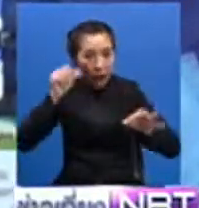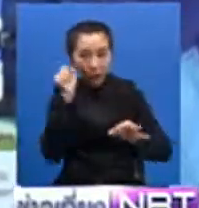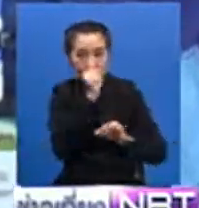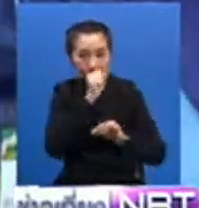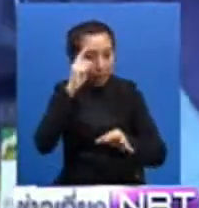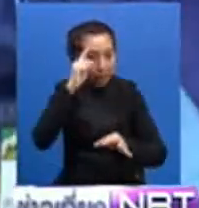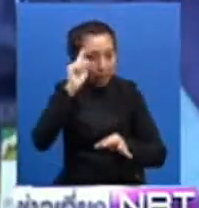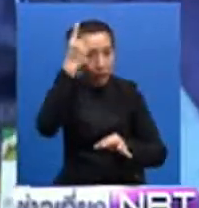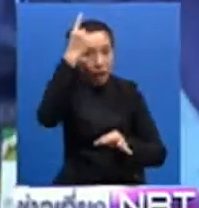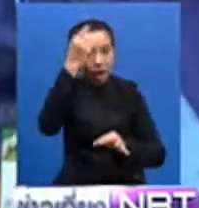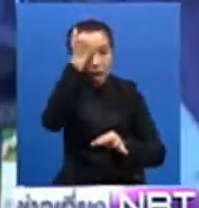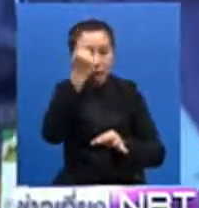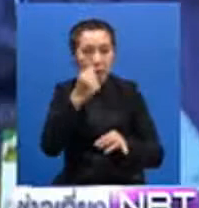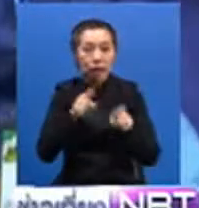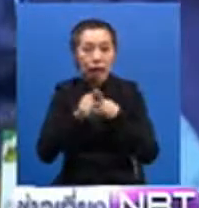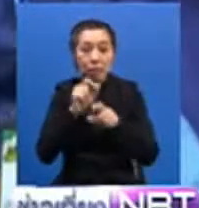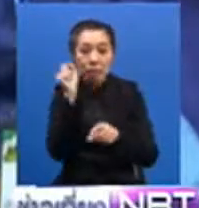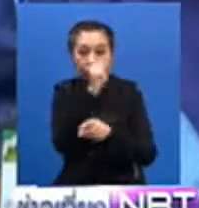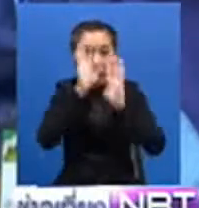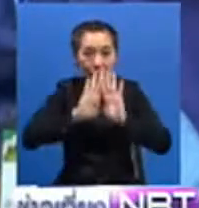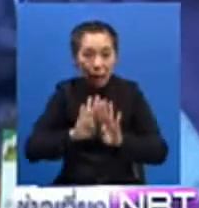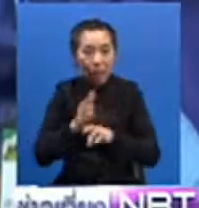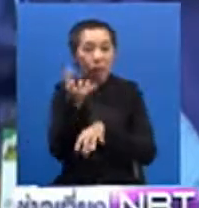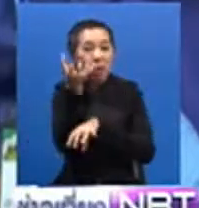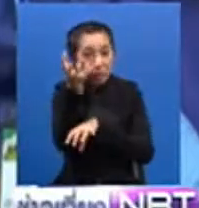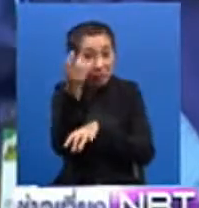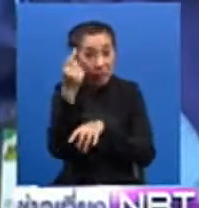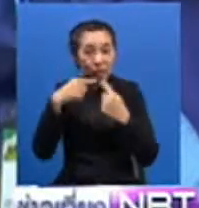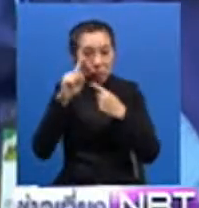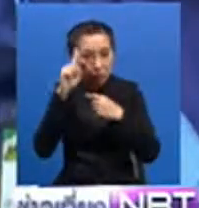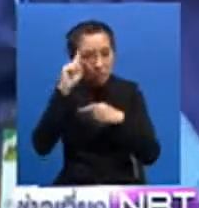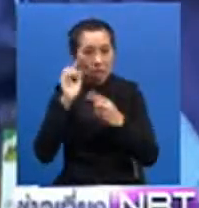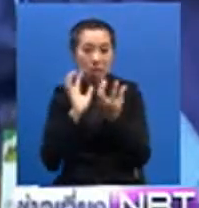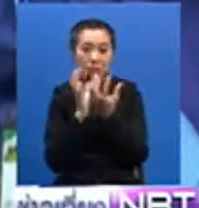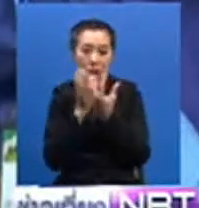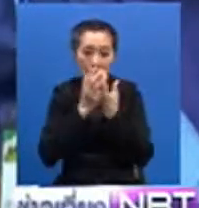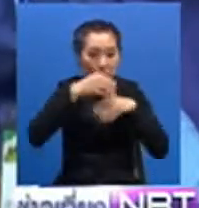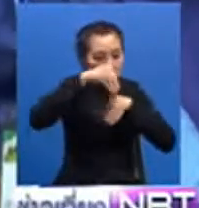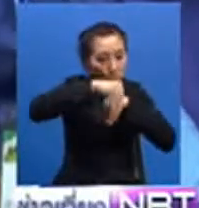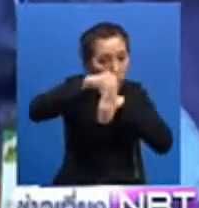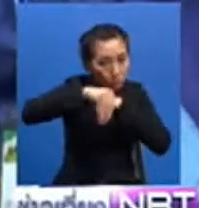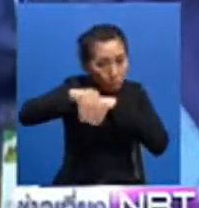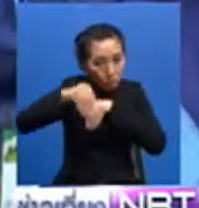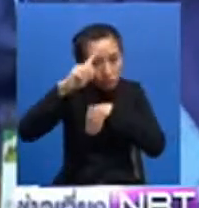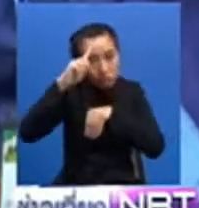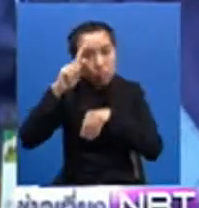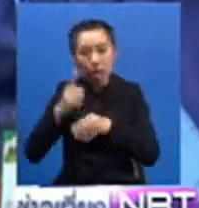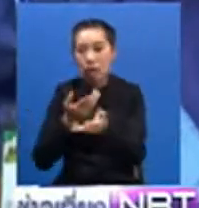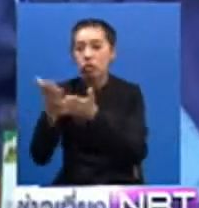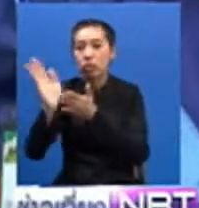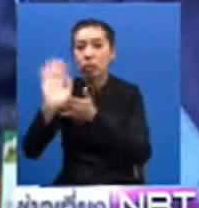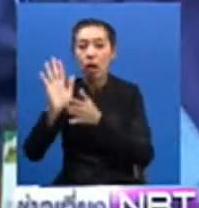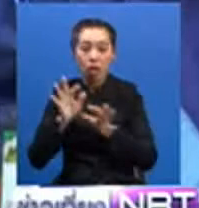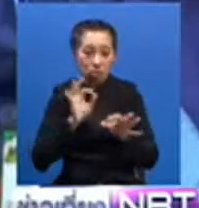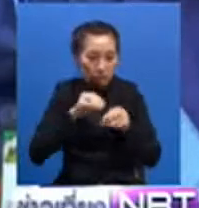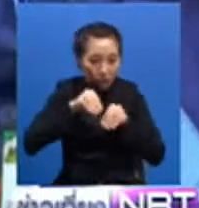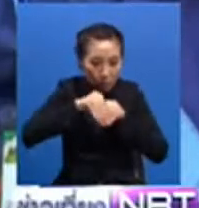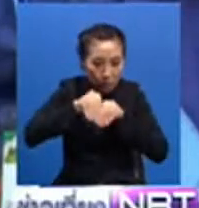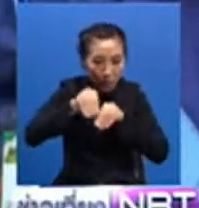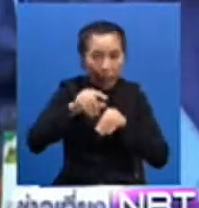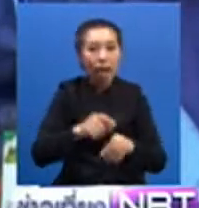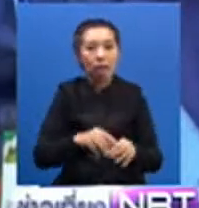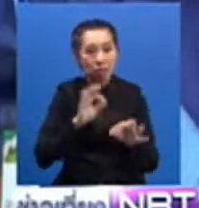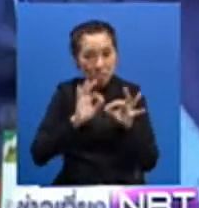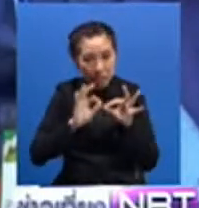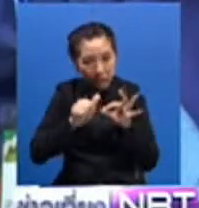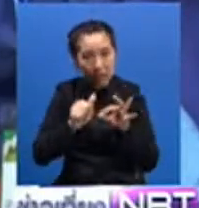ขอทานก็มีครับมีการปลูกผักสวนครัวนะครับเพื่อประหยัดนะครับในการปลอดสารพิษนะครับ